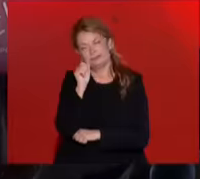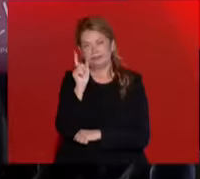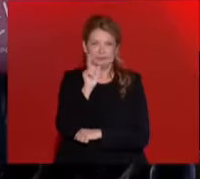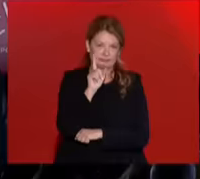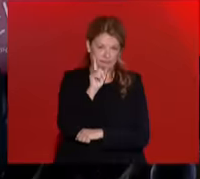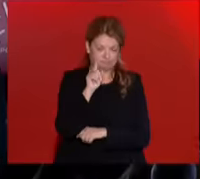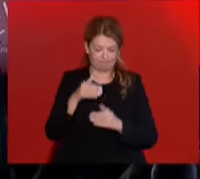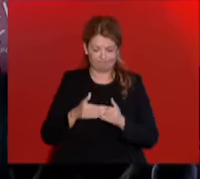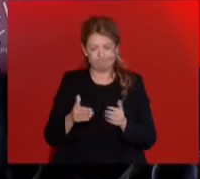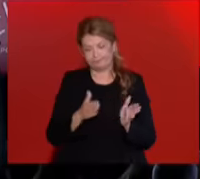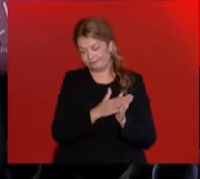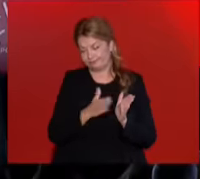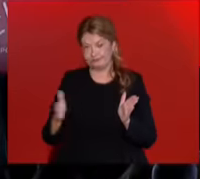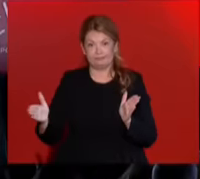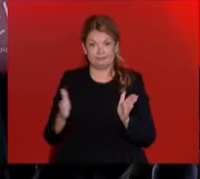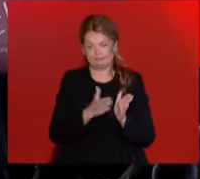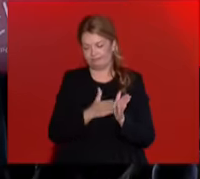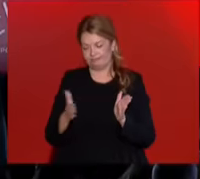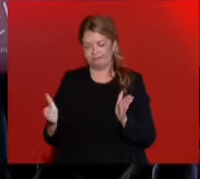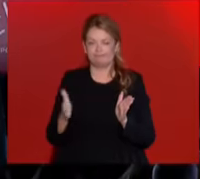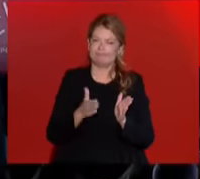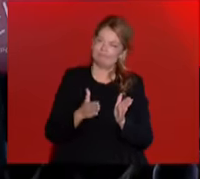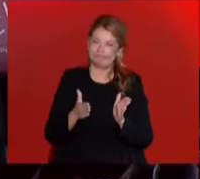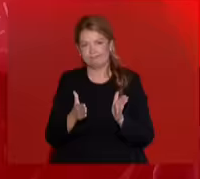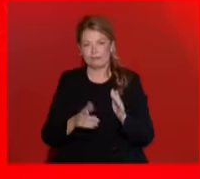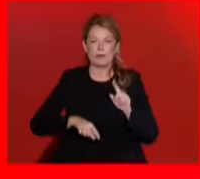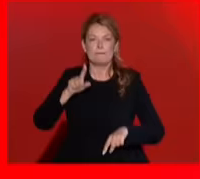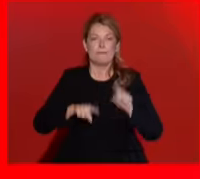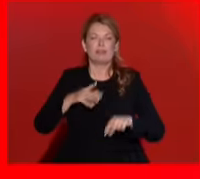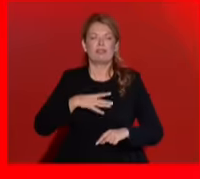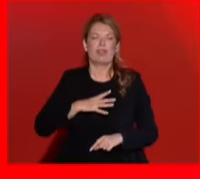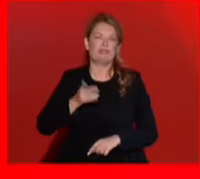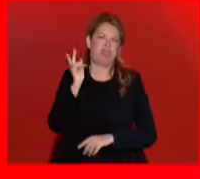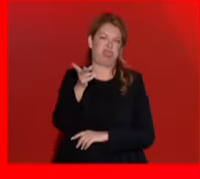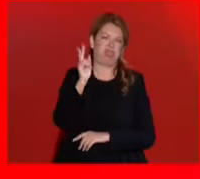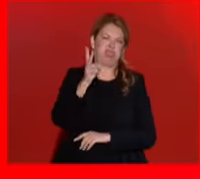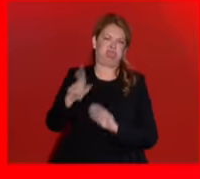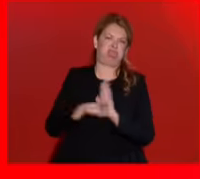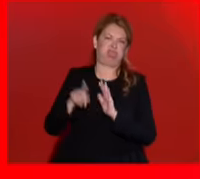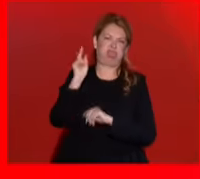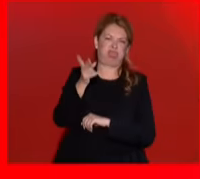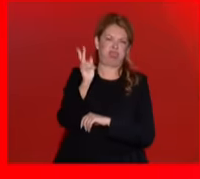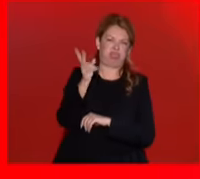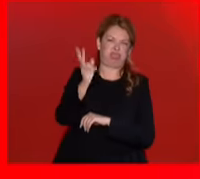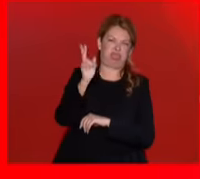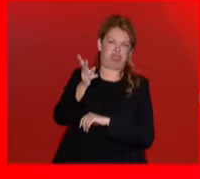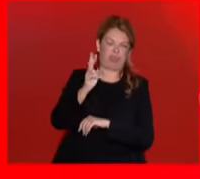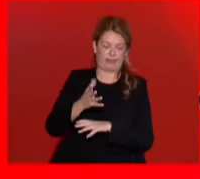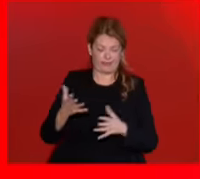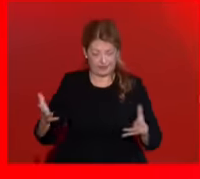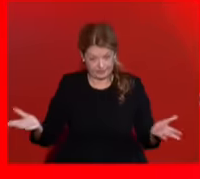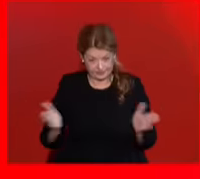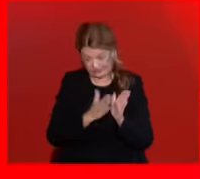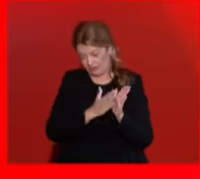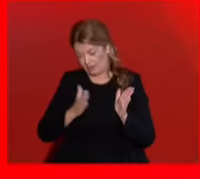στην περίοδο που κάποιοι θέλουν να συκοφαντήσουν, την περίοδο του μεγάλου